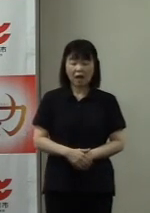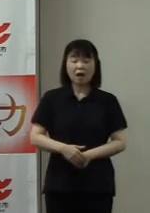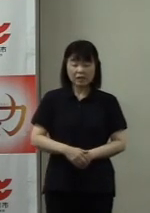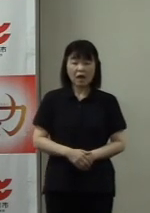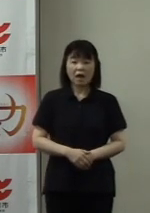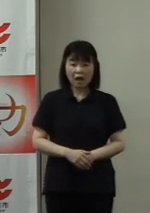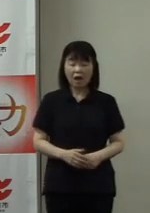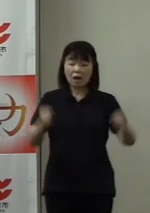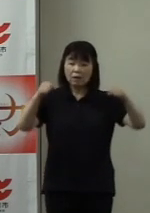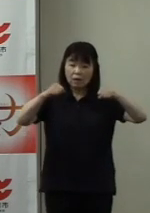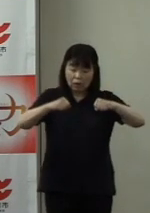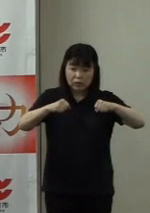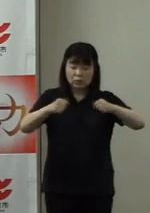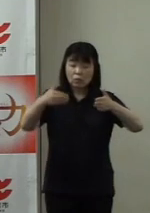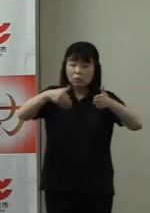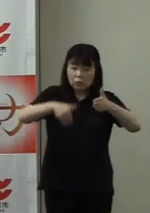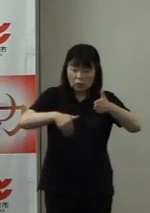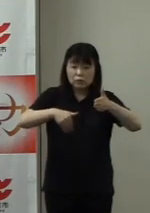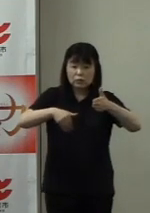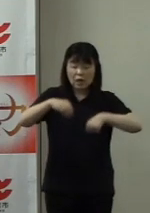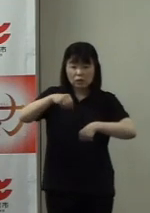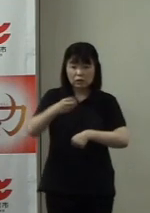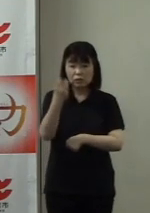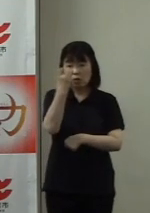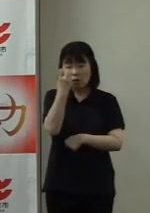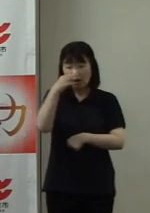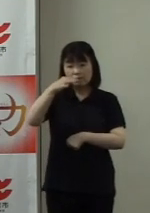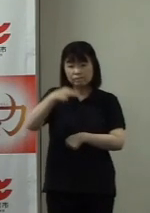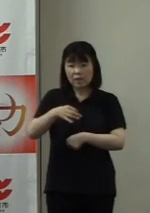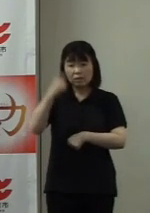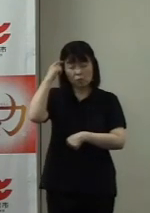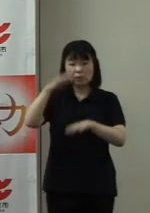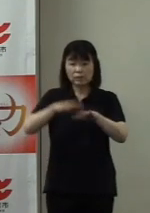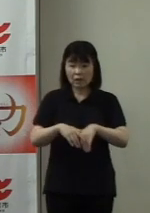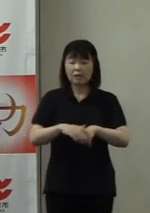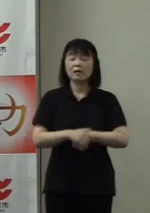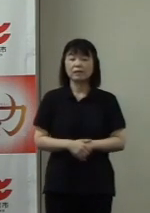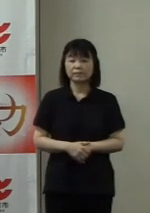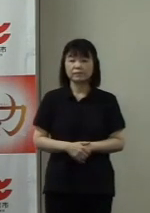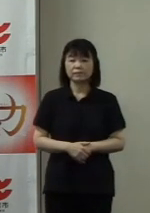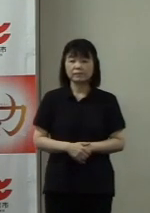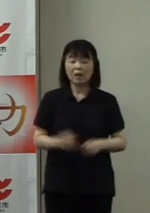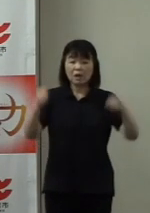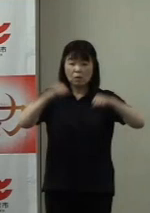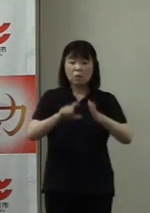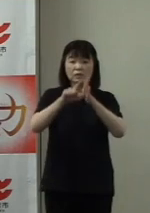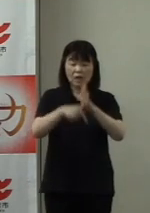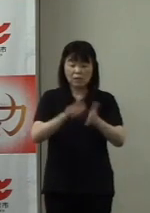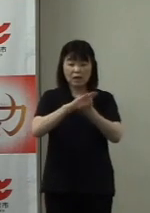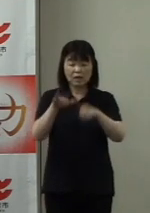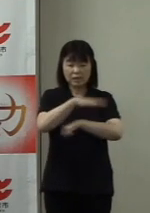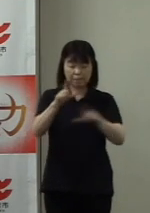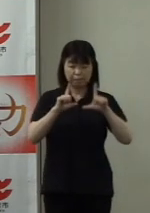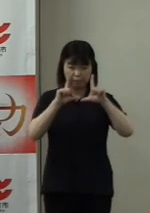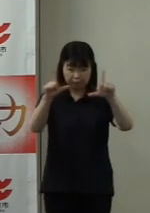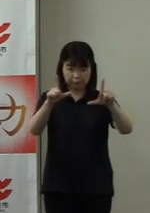産鑑定の評価という そういうことですね。 私は合意とかになった場合をまた お知らせがすると。は